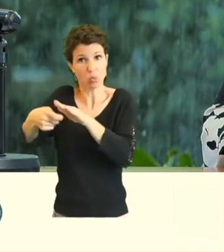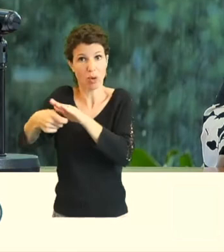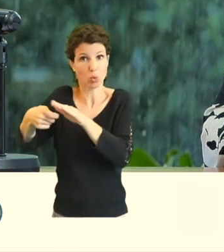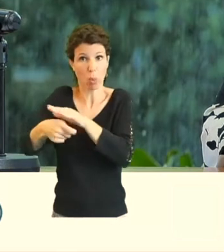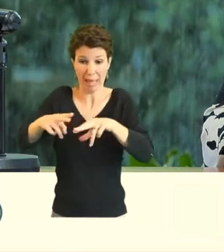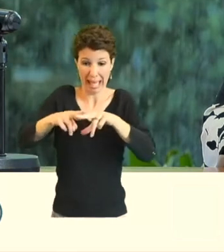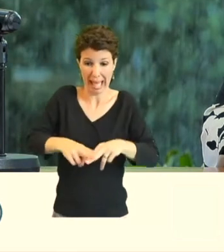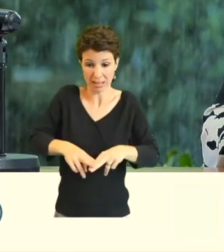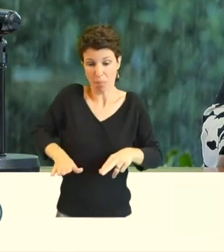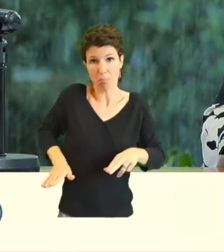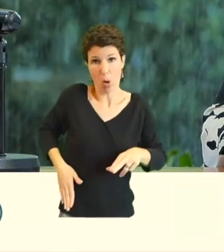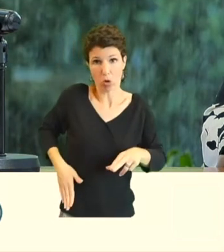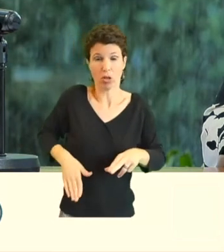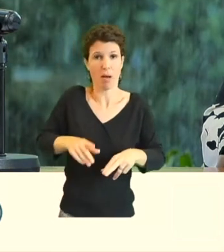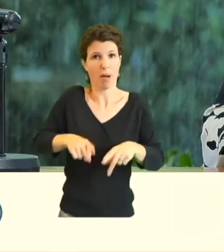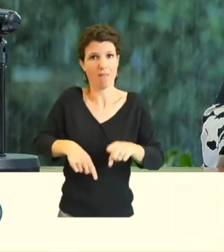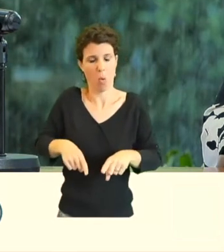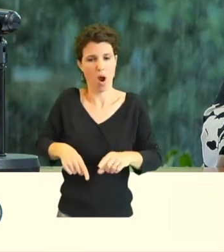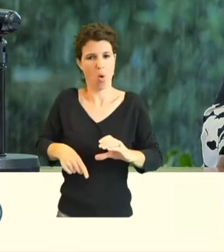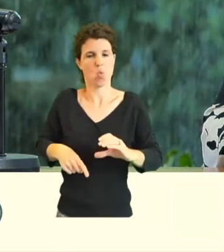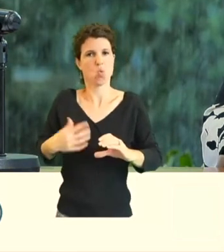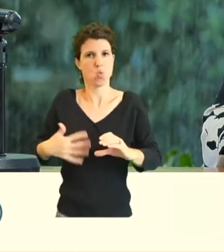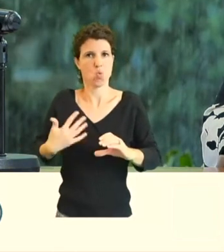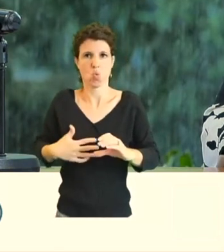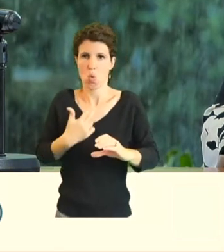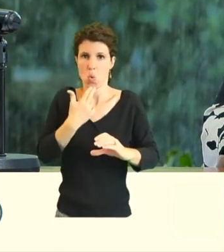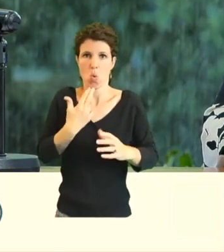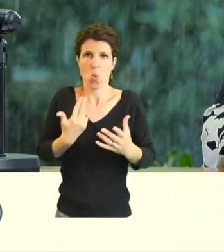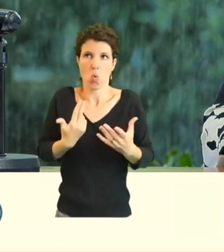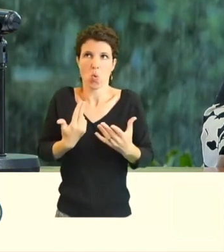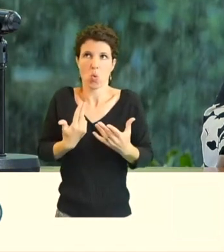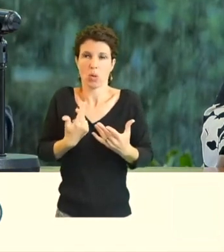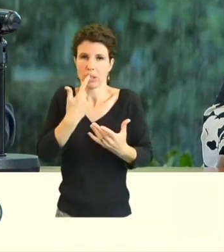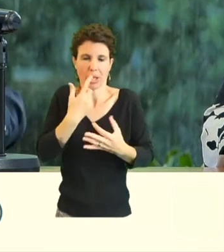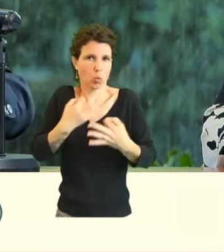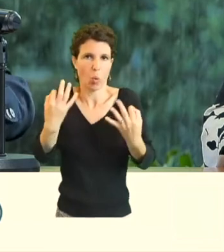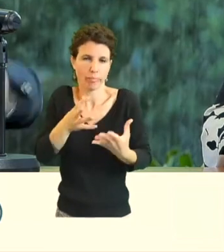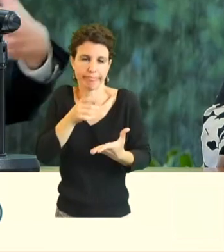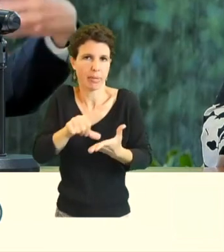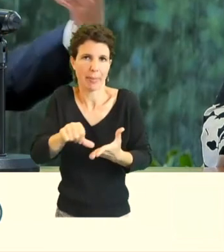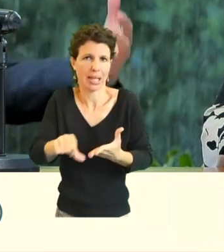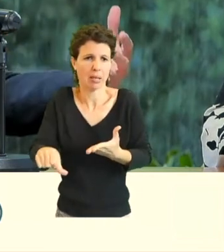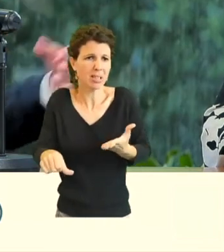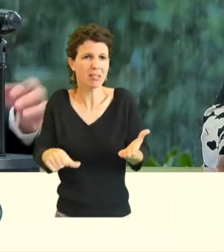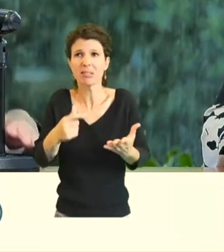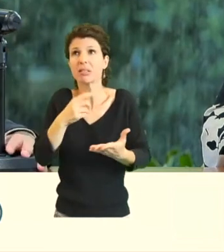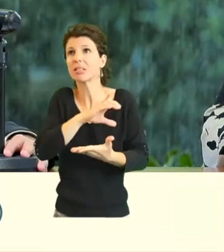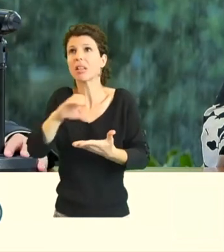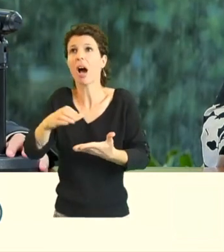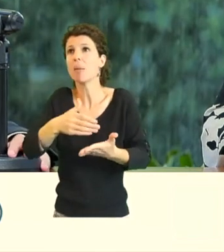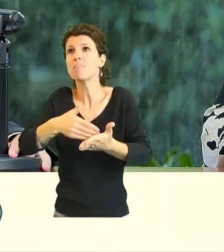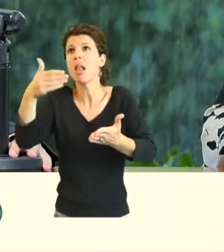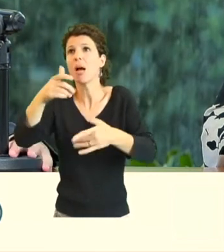certains d'entre eux, est relativement élevé. Mais on parle de dizaines de personnes, on ne parle pas des centaines et des milliers de personnes